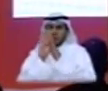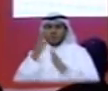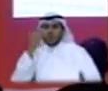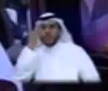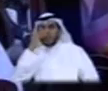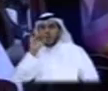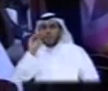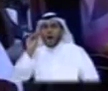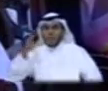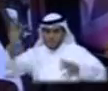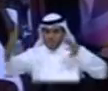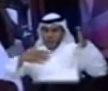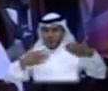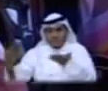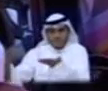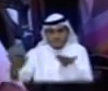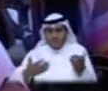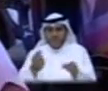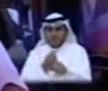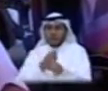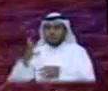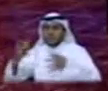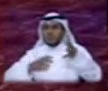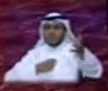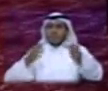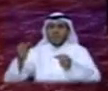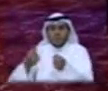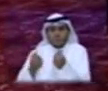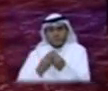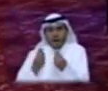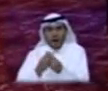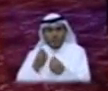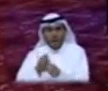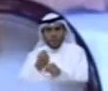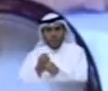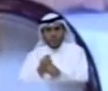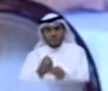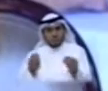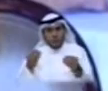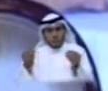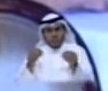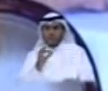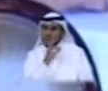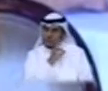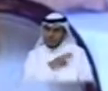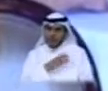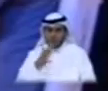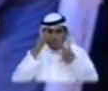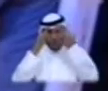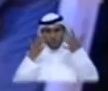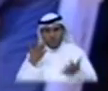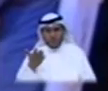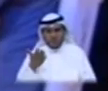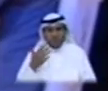الخطة الاستراتيجية التنموية الصحية الشاملة يعد خطوة رائدة للاستفادة من خبراتهم